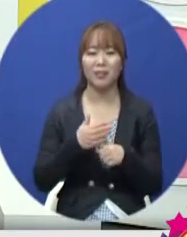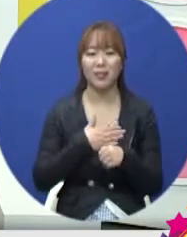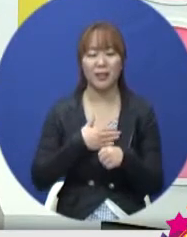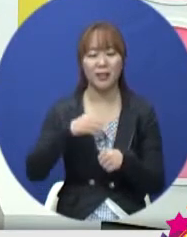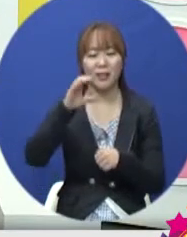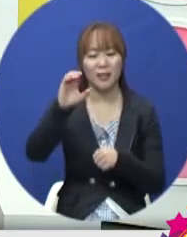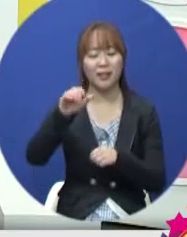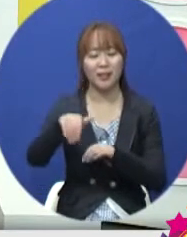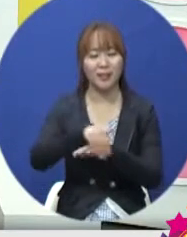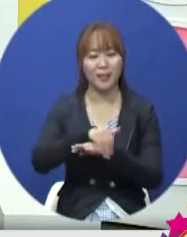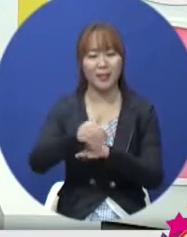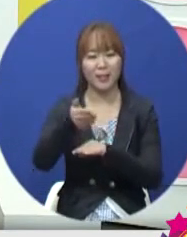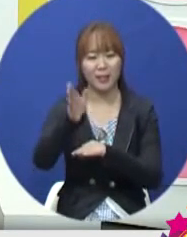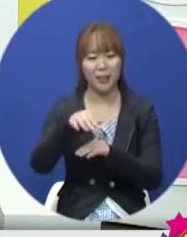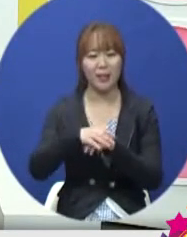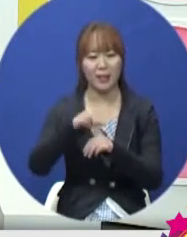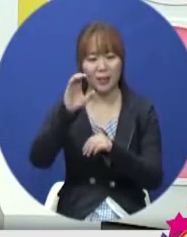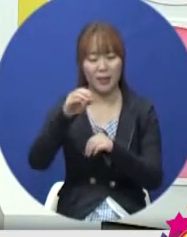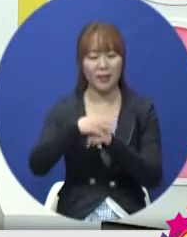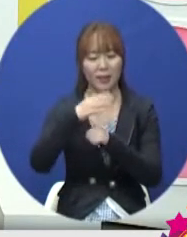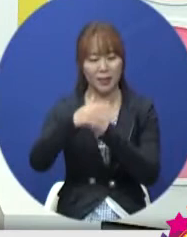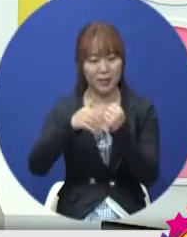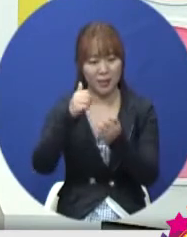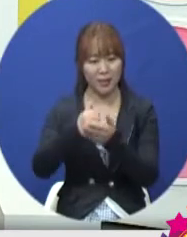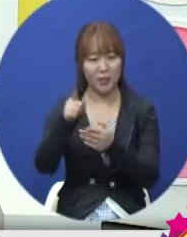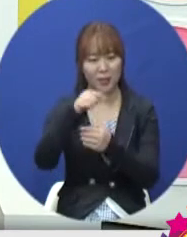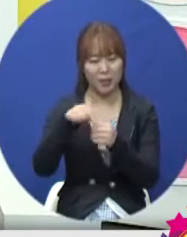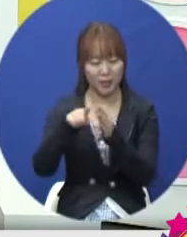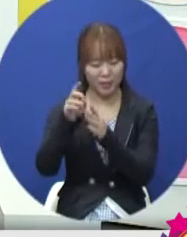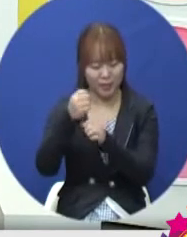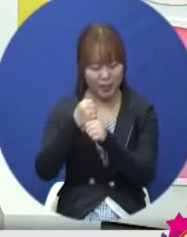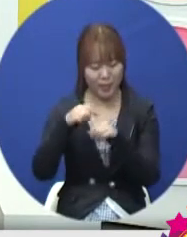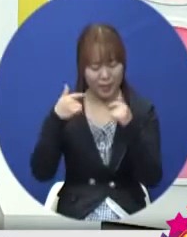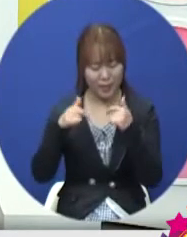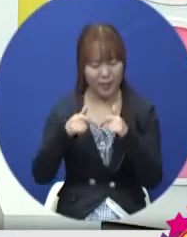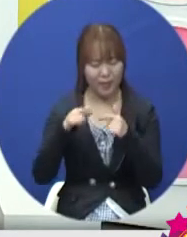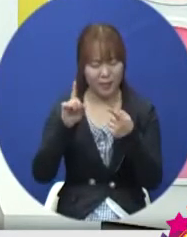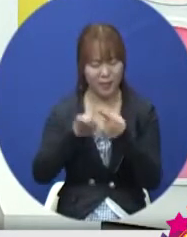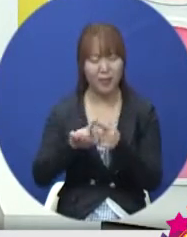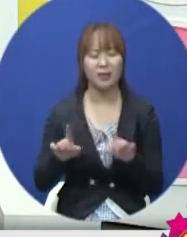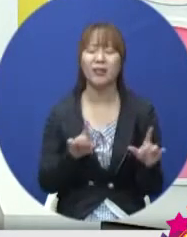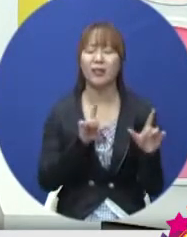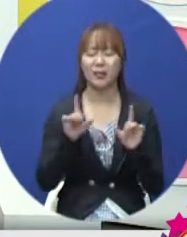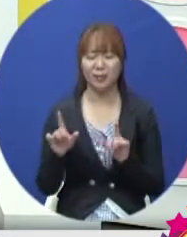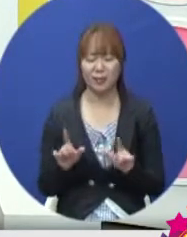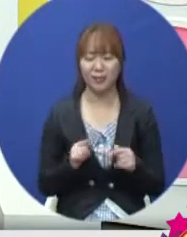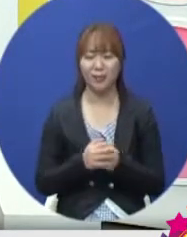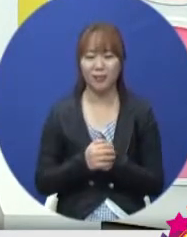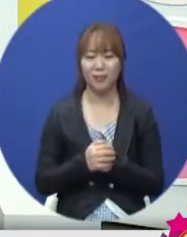다니거든요. 그래서 성당에 하느님 의지하고 맨날 기쁘게 살아요.